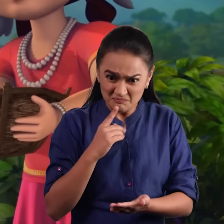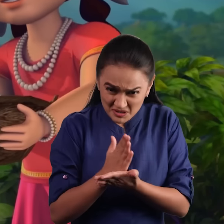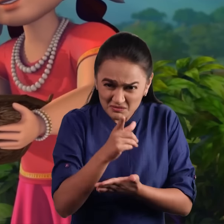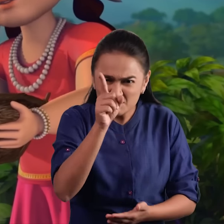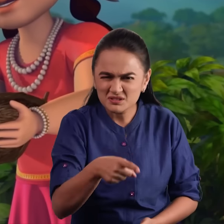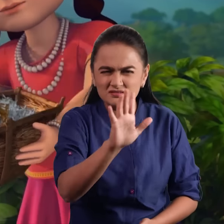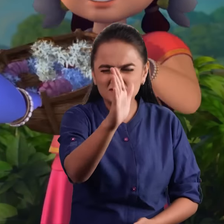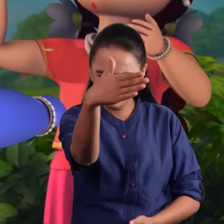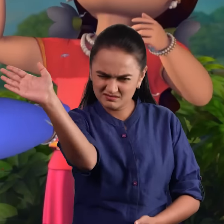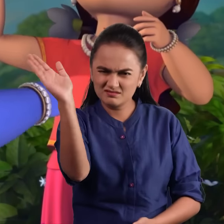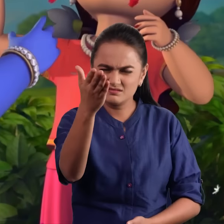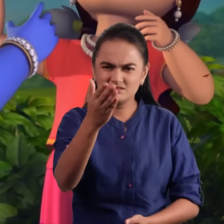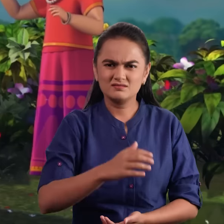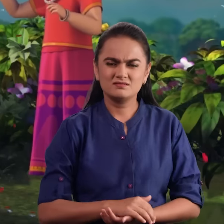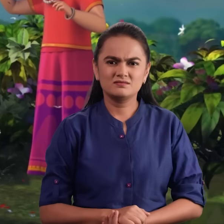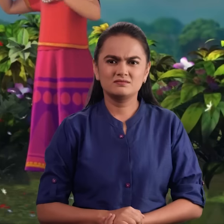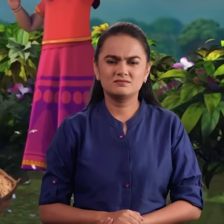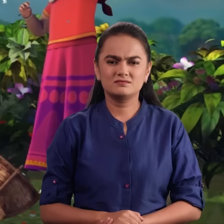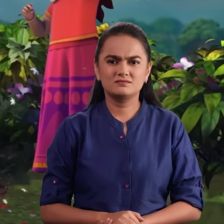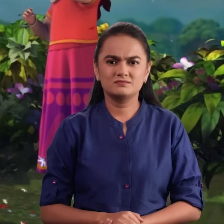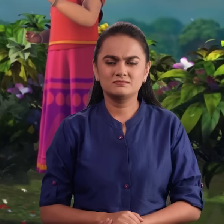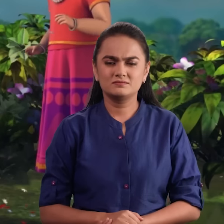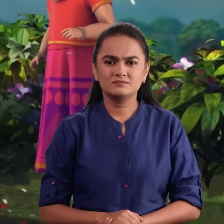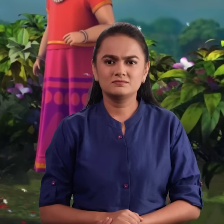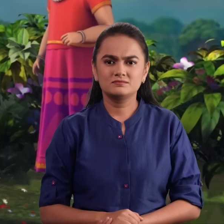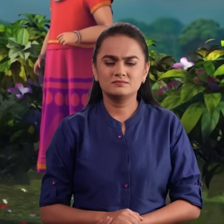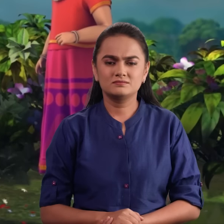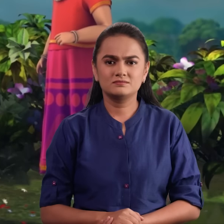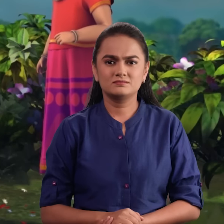हमें तुम्हारी अनुमति की कोई आवश्यकता नहीं।